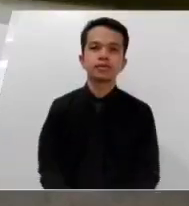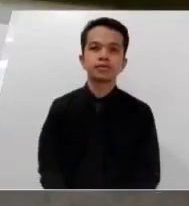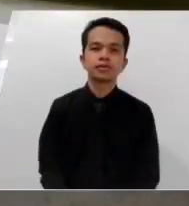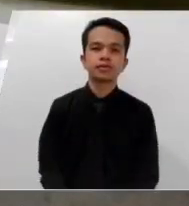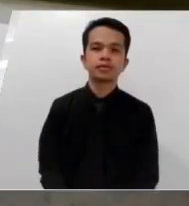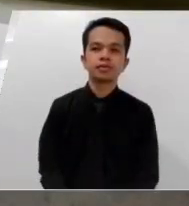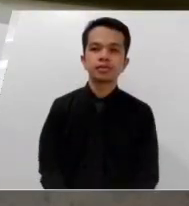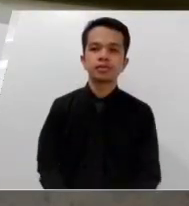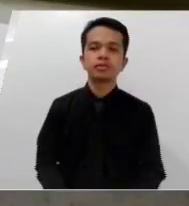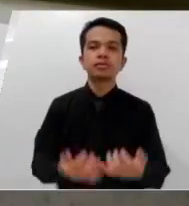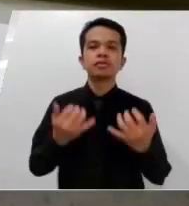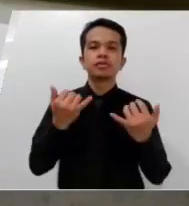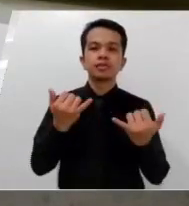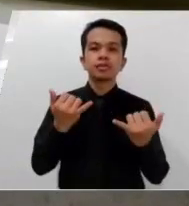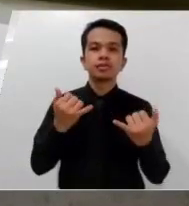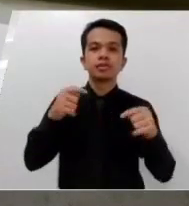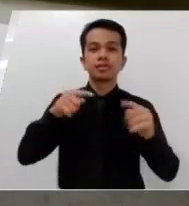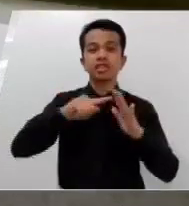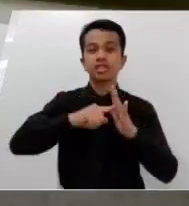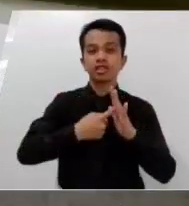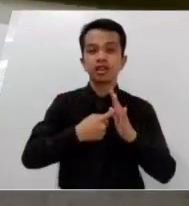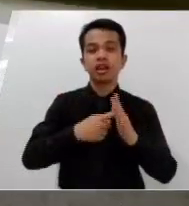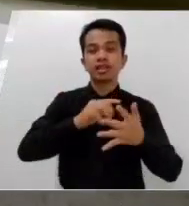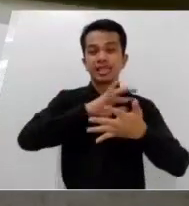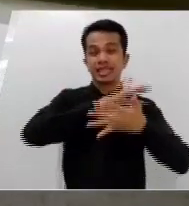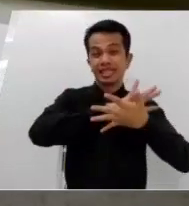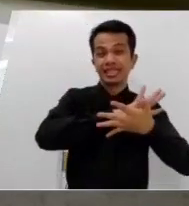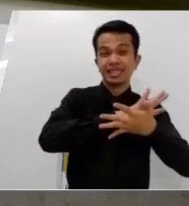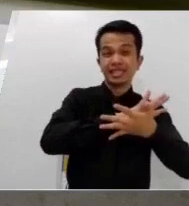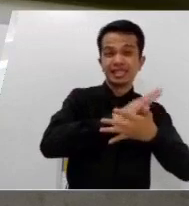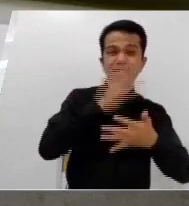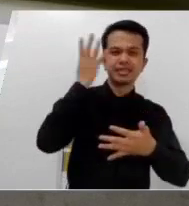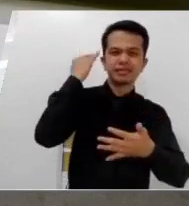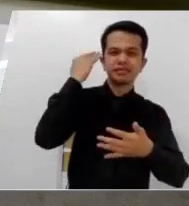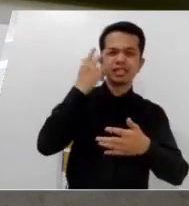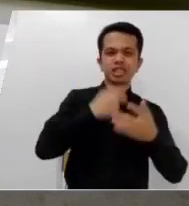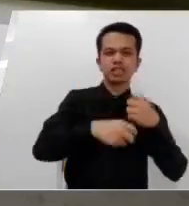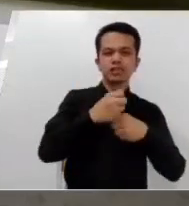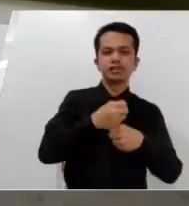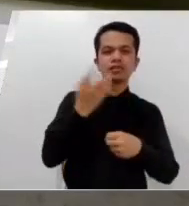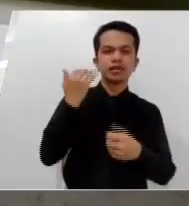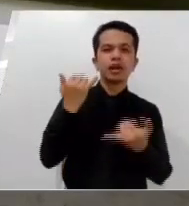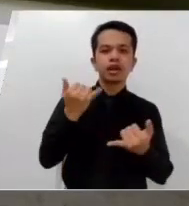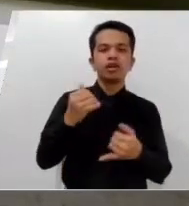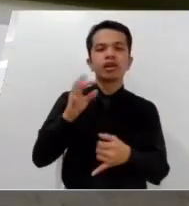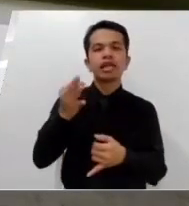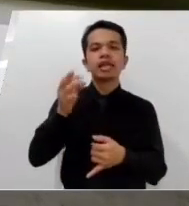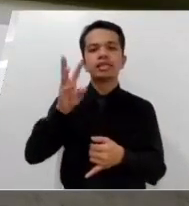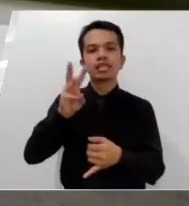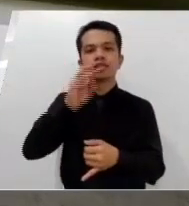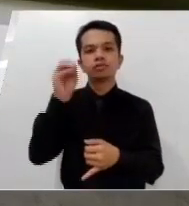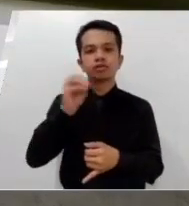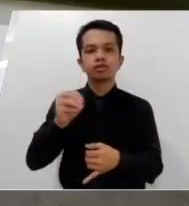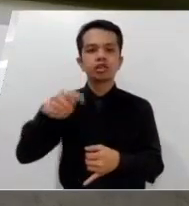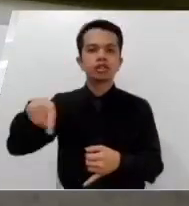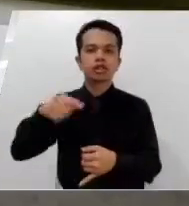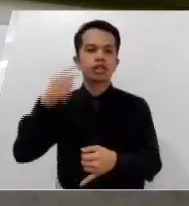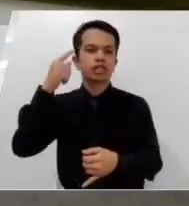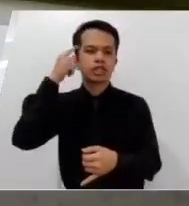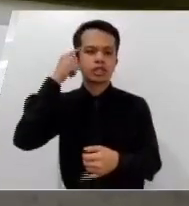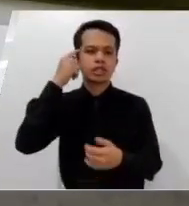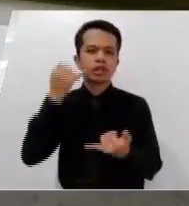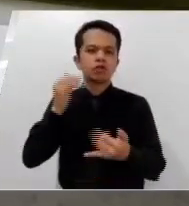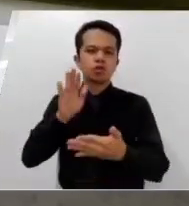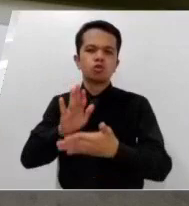Sa unang pagkakataon mula nang magsimula ang COVID pandemic, umalo sa 96% ang mga Pilipino nagsabing haharap sila sa bagong taon ng